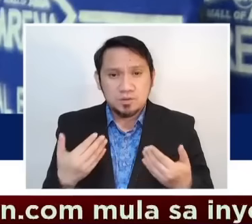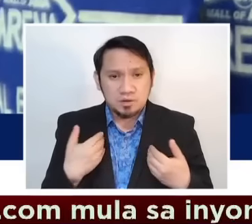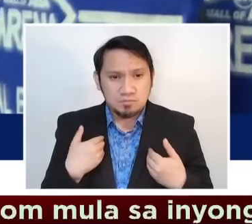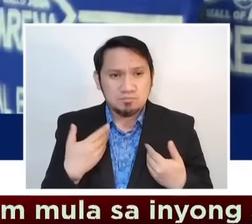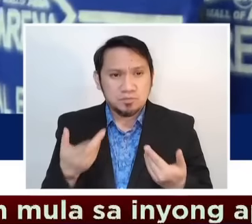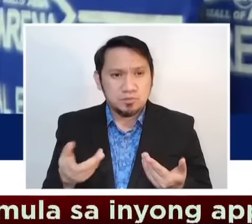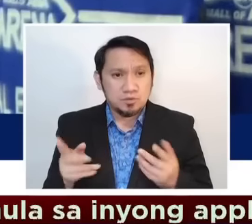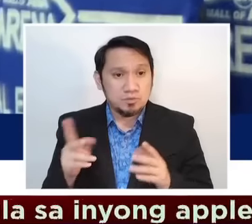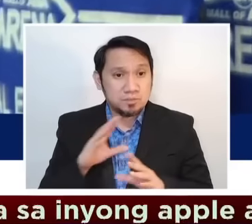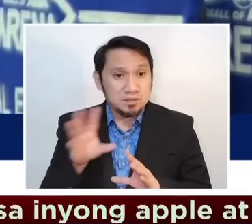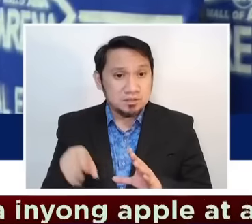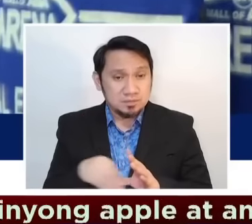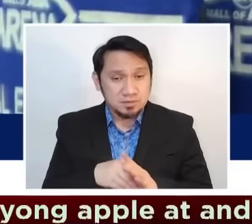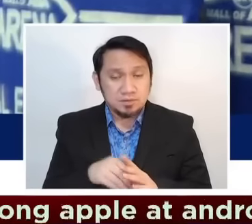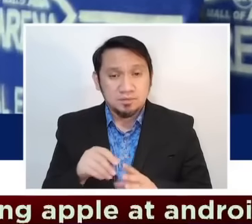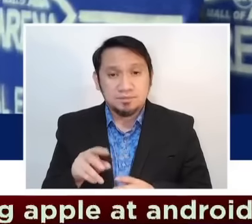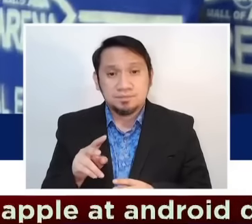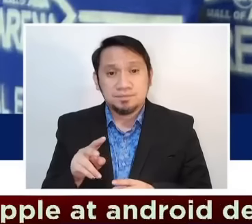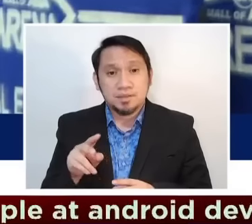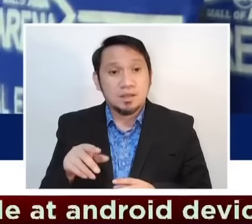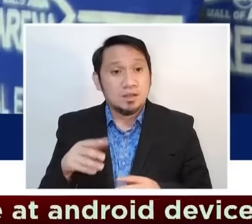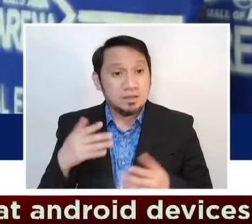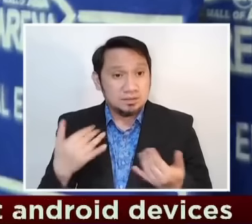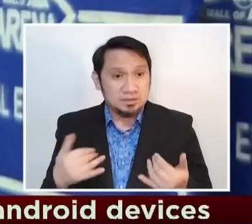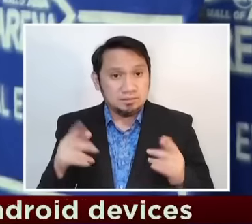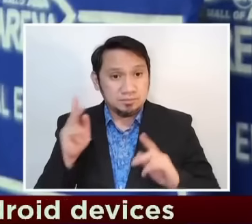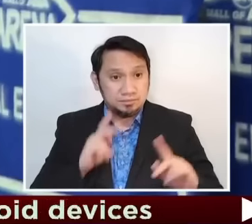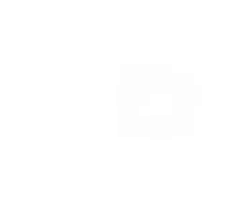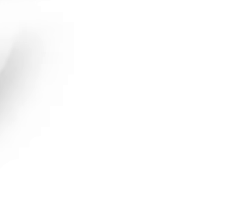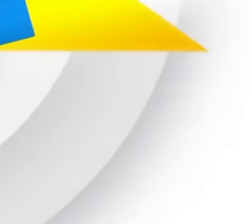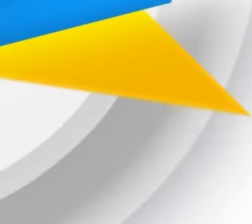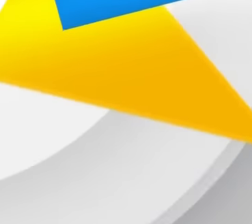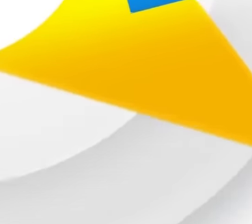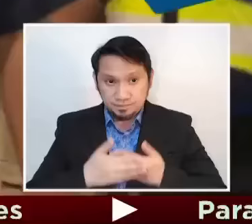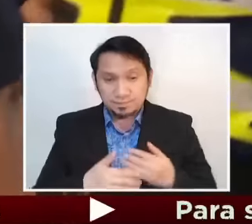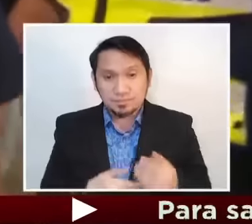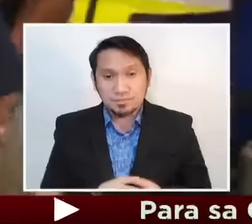much-awaited participation sa BU Concert ngayong gabi.